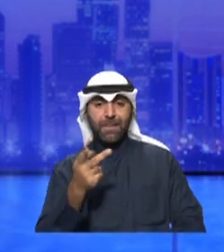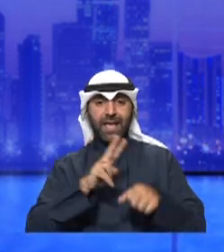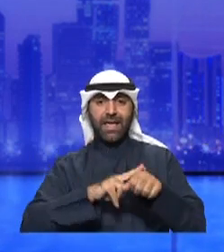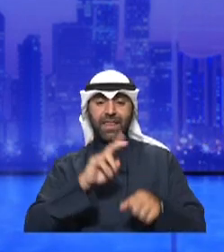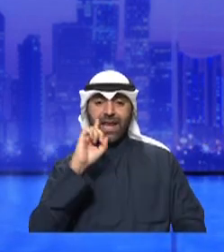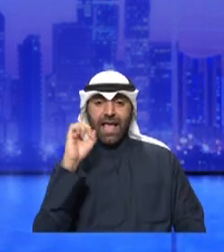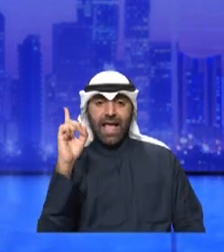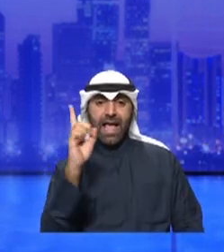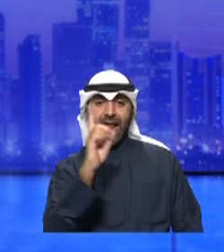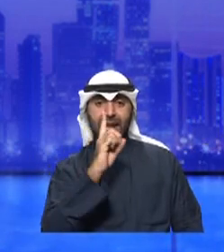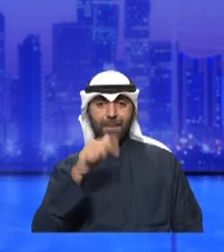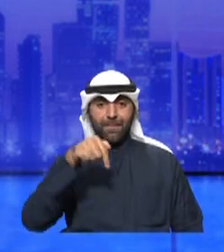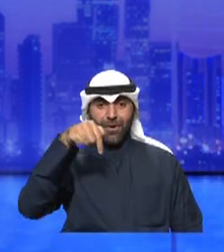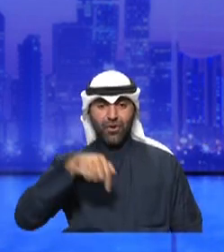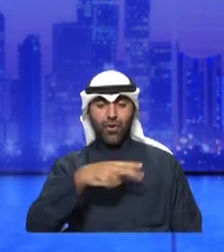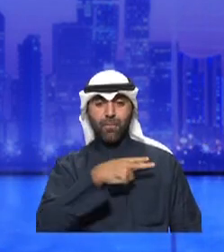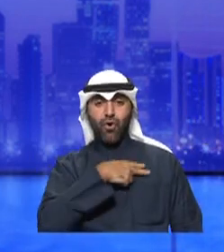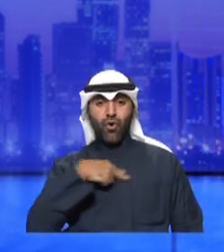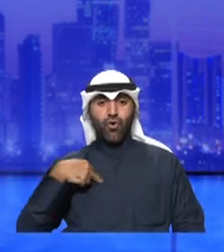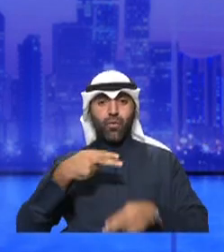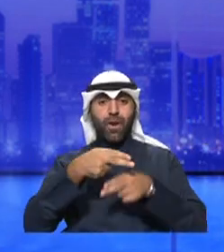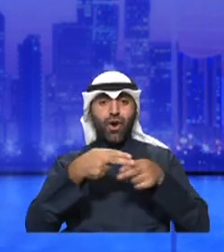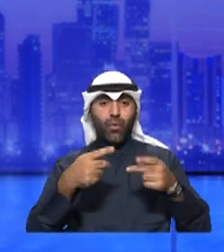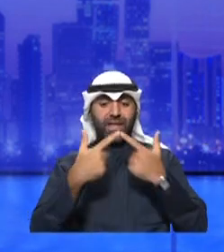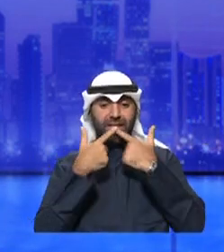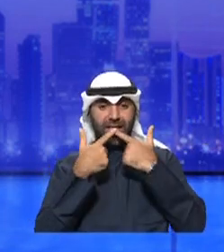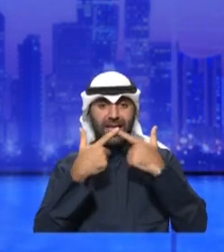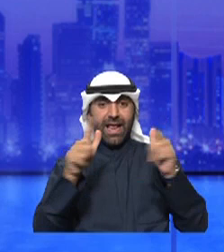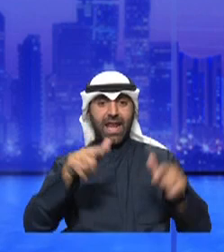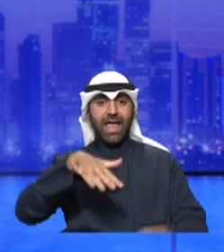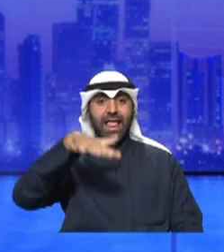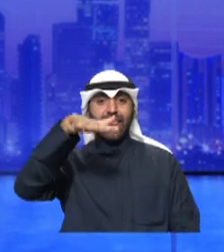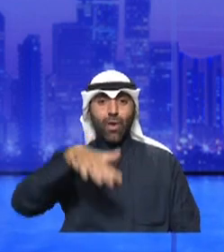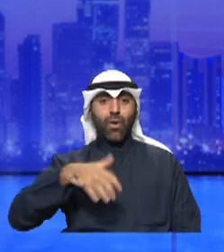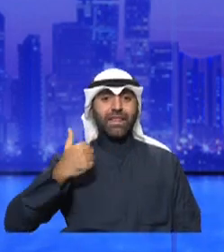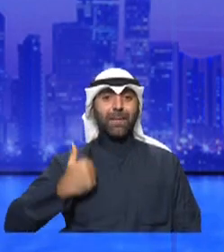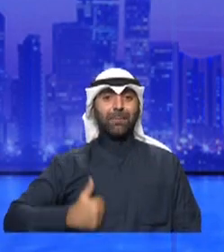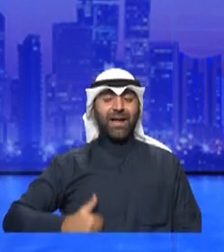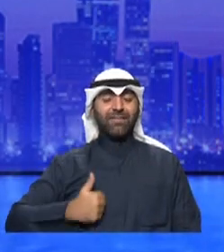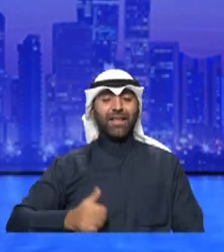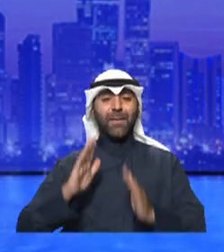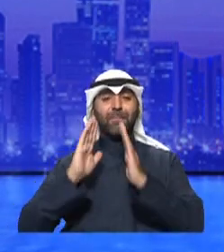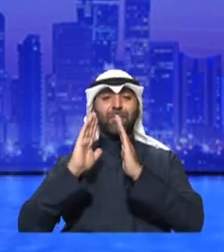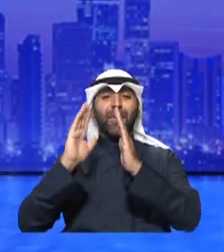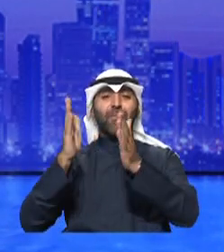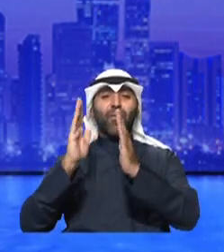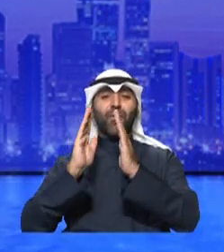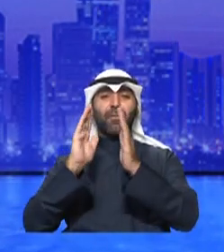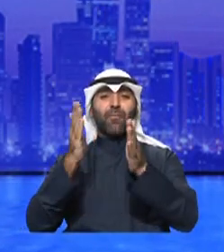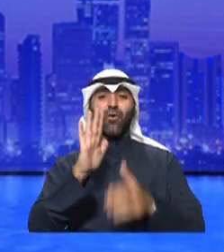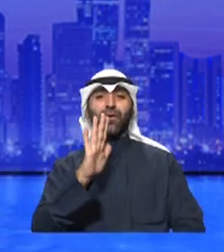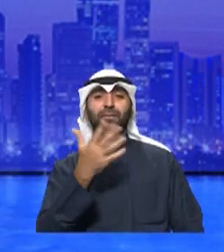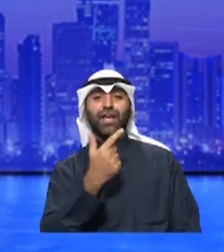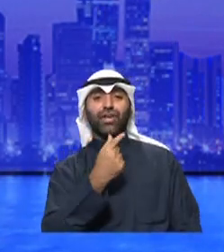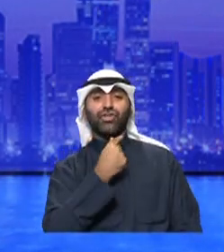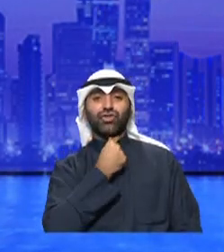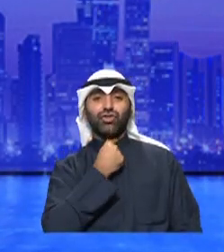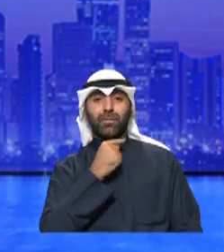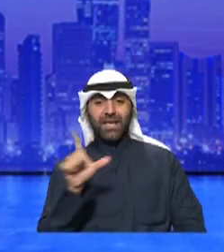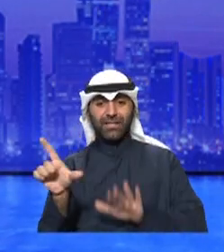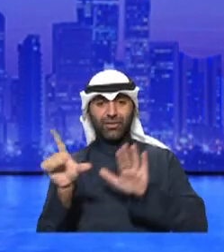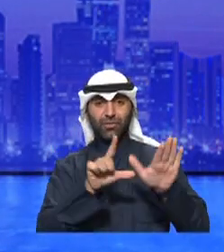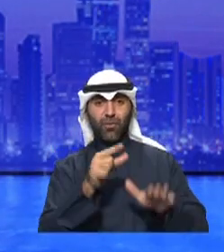للعيد الوطني لمملكه البحرين الشقيقه الذي سيصادف يوم الجمعه القادم وبهذه المناسبه يتقدم